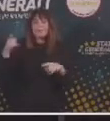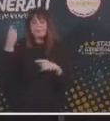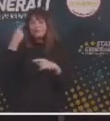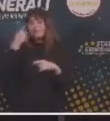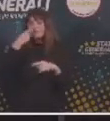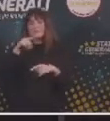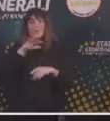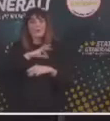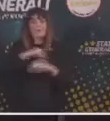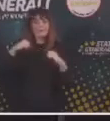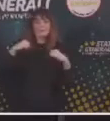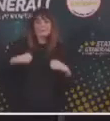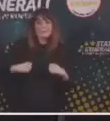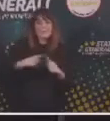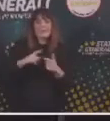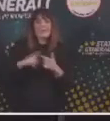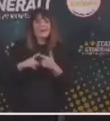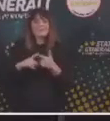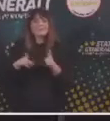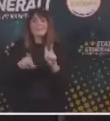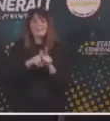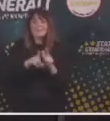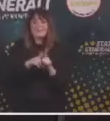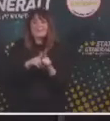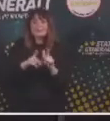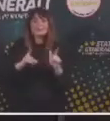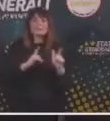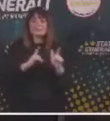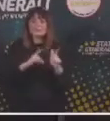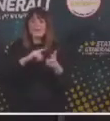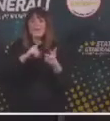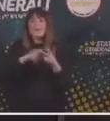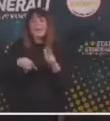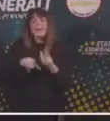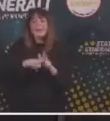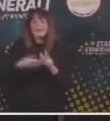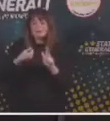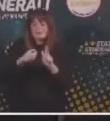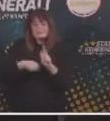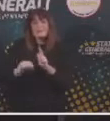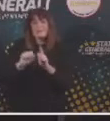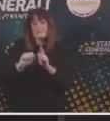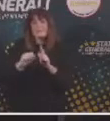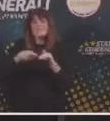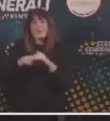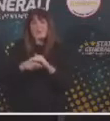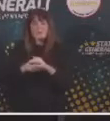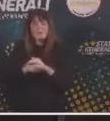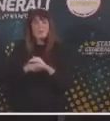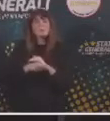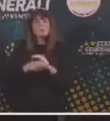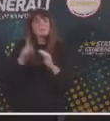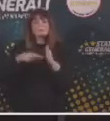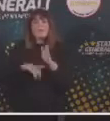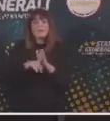decreto dignità permettetemi di dirlo alla legge spazza corrotti all'incredibile risultato che abbiamo raggiunto con il